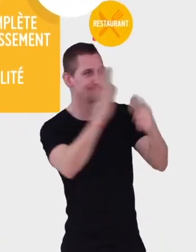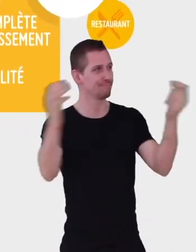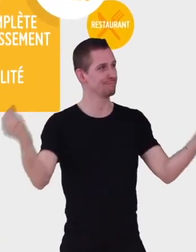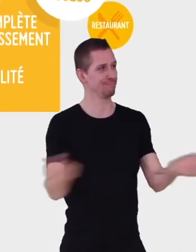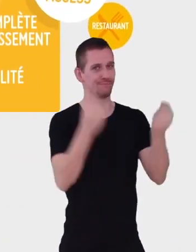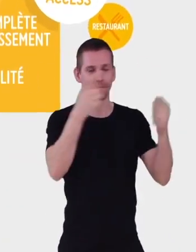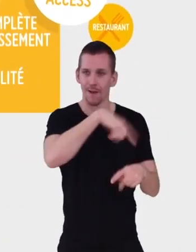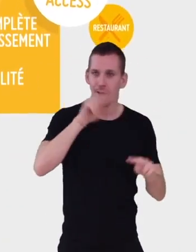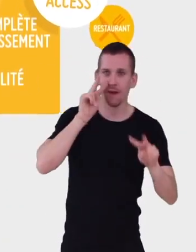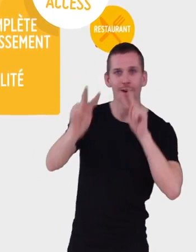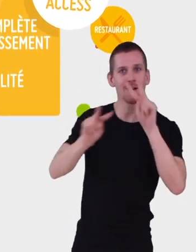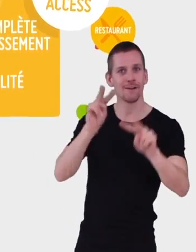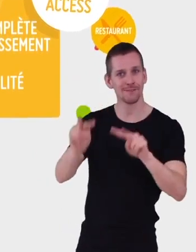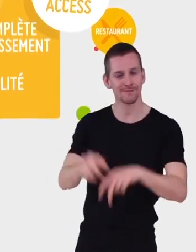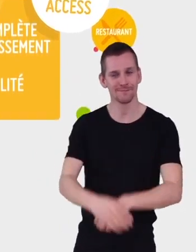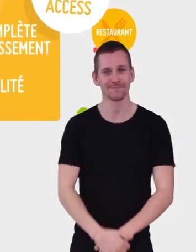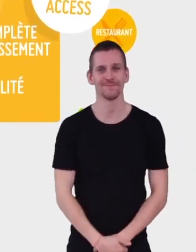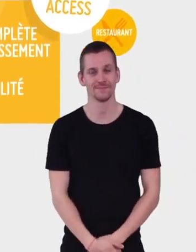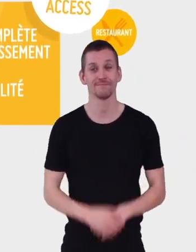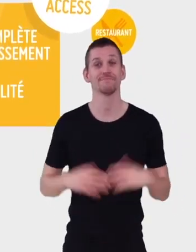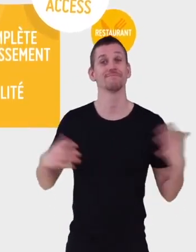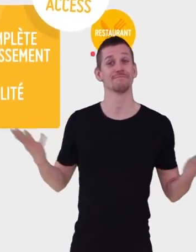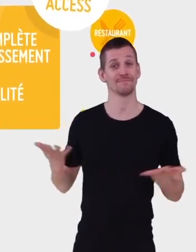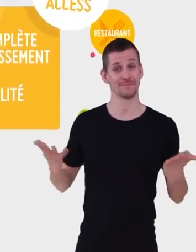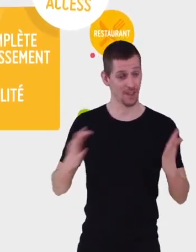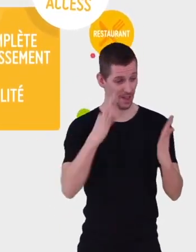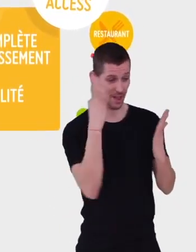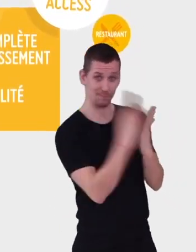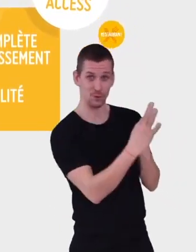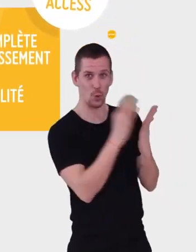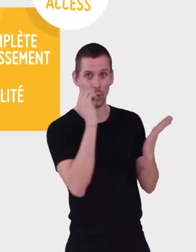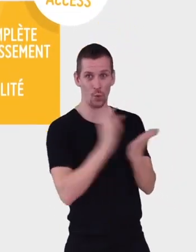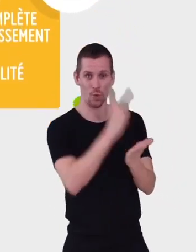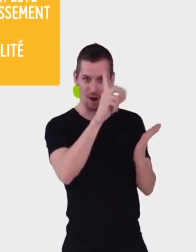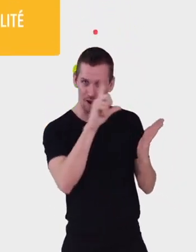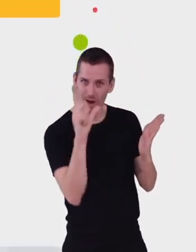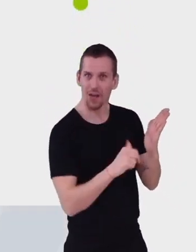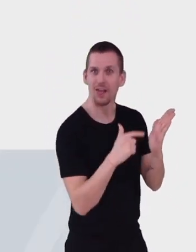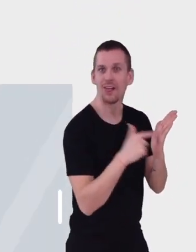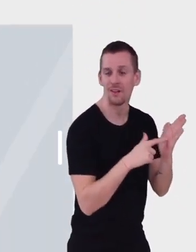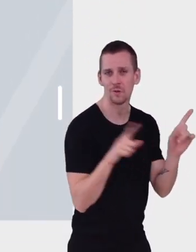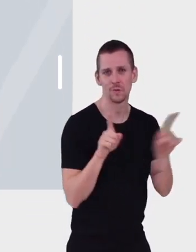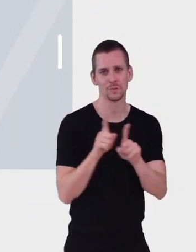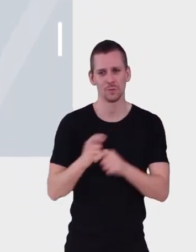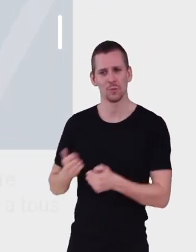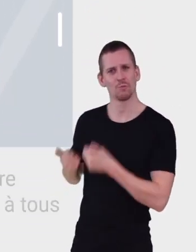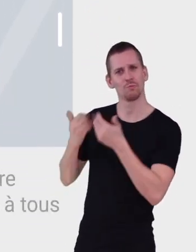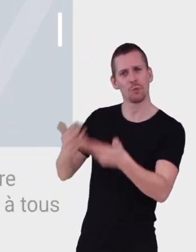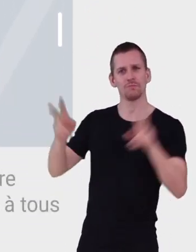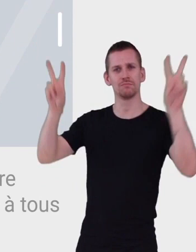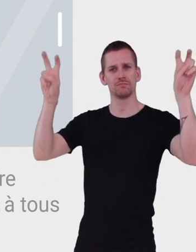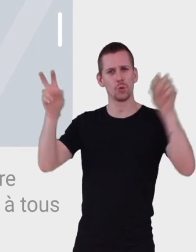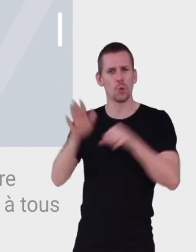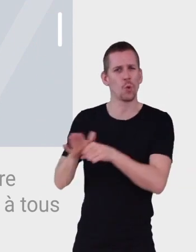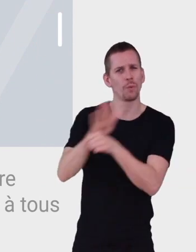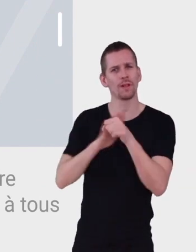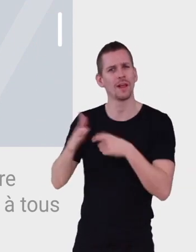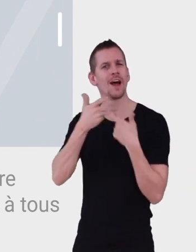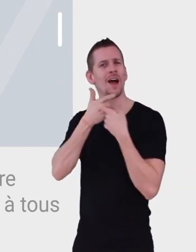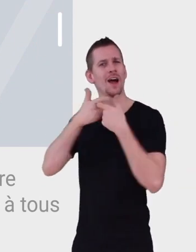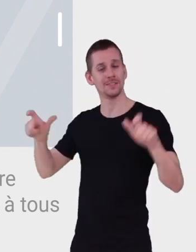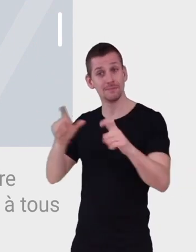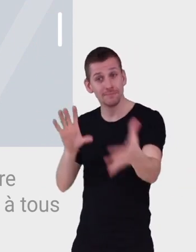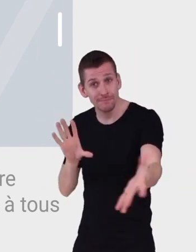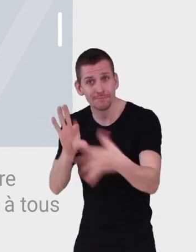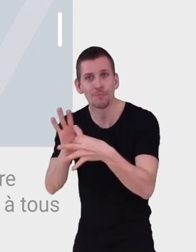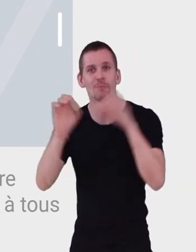présenter, valoriser et géolocaliser votre établissement ou événement. Grâce à l'application mobile et à l'offre All Access, rendez